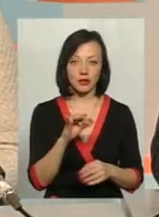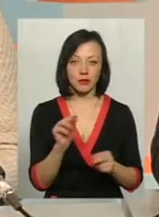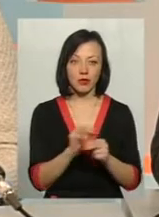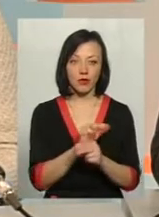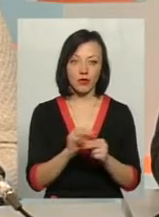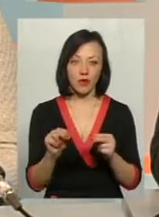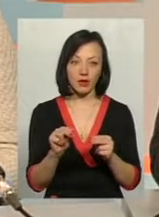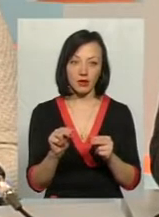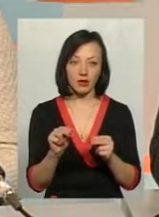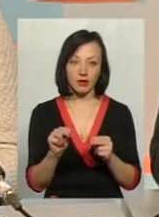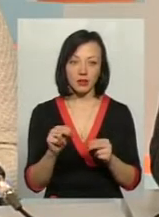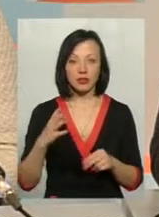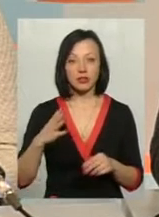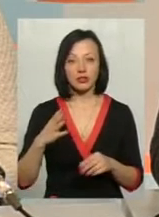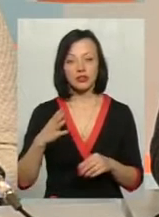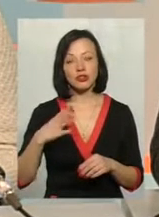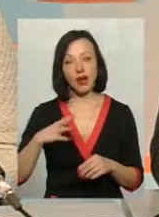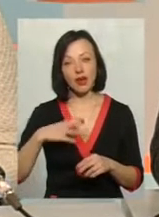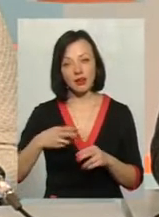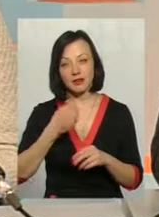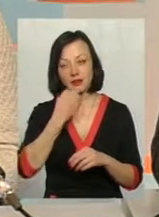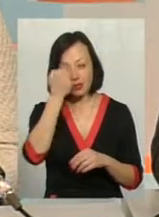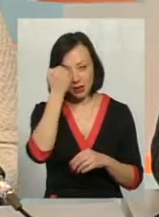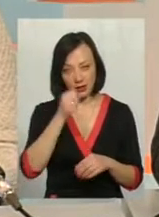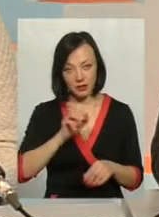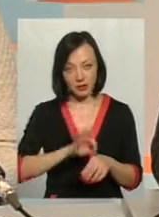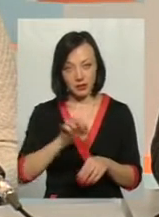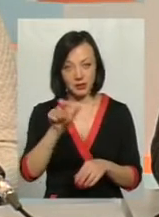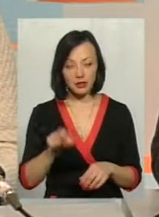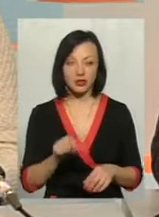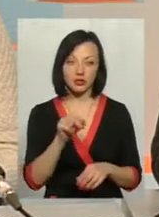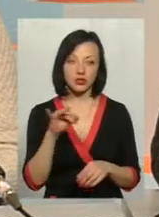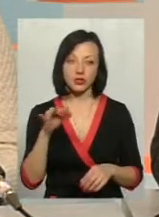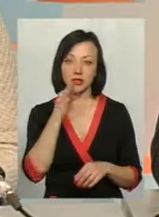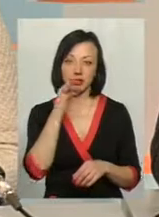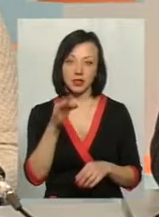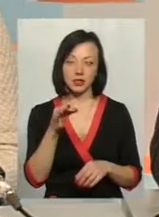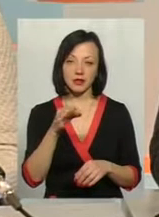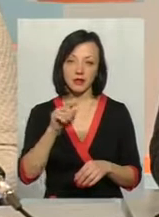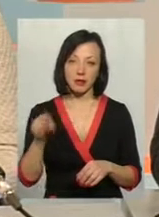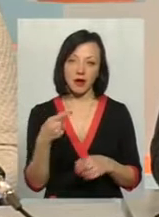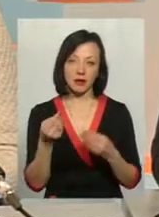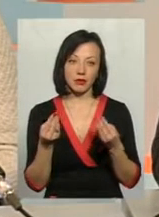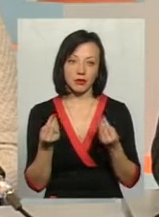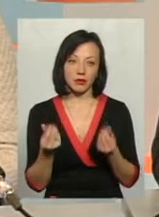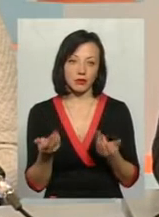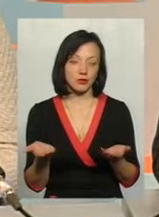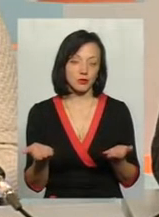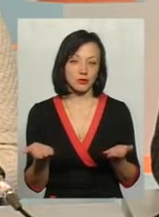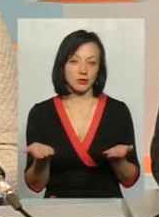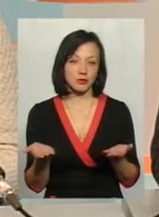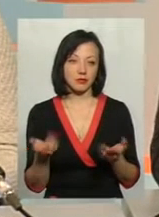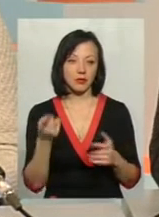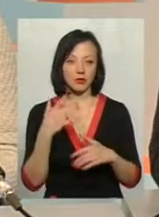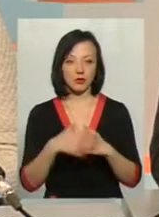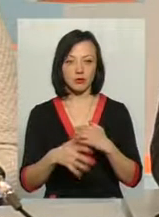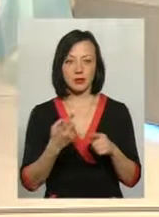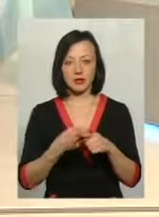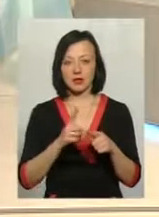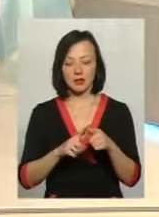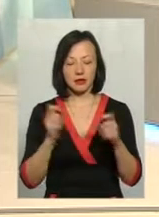полікувати, чекати, поки йому віддячиться пацієнт, чи йому сказати, чи йому вимагати просто з пацієнта кошти. Зрозуміло, що це